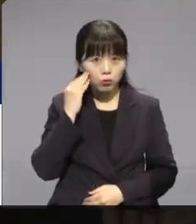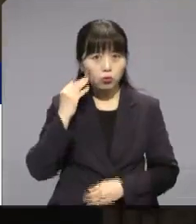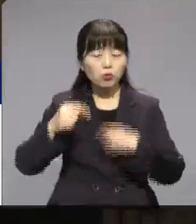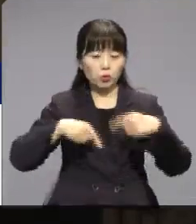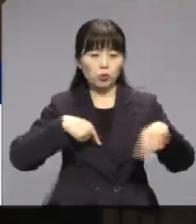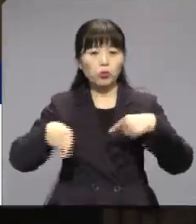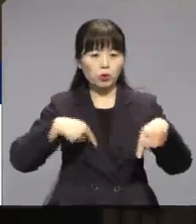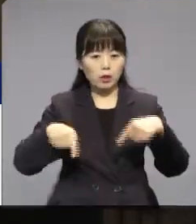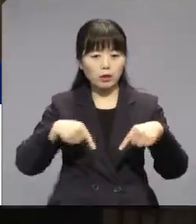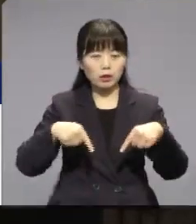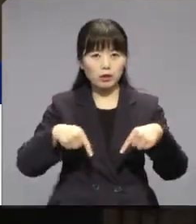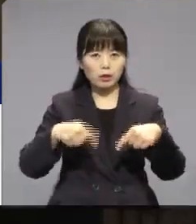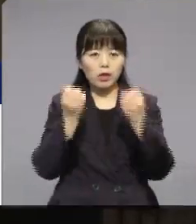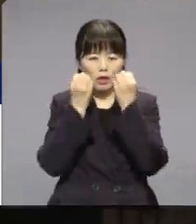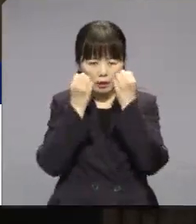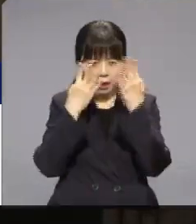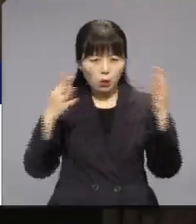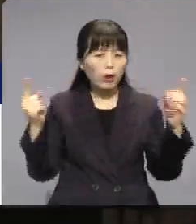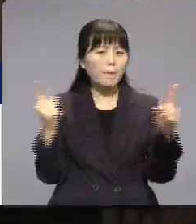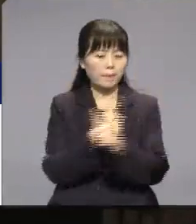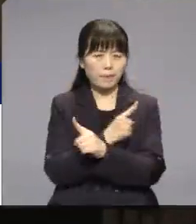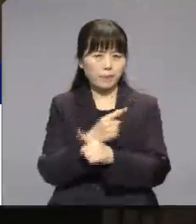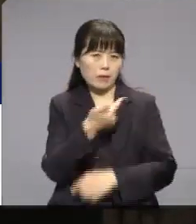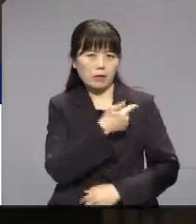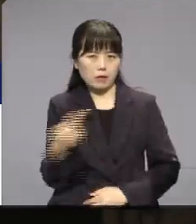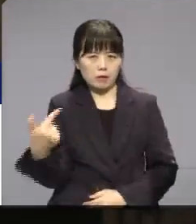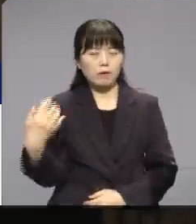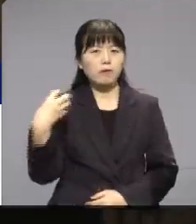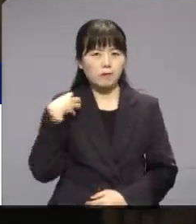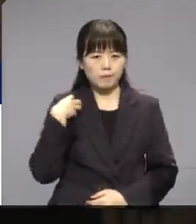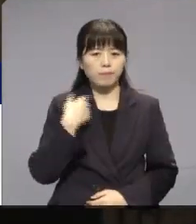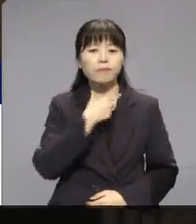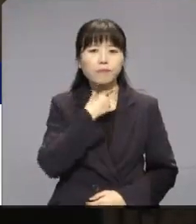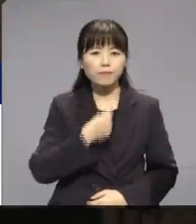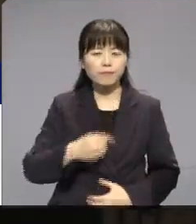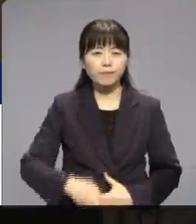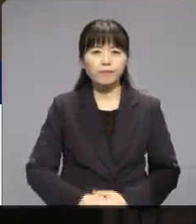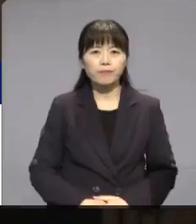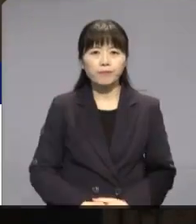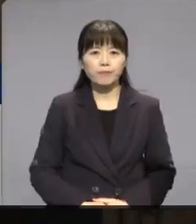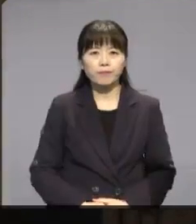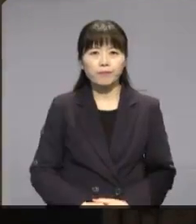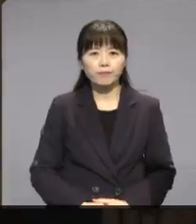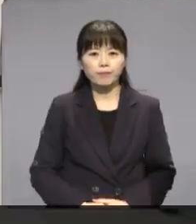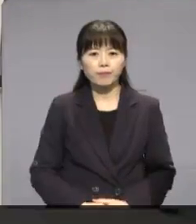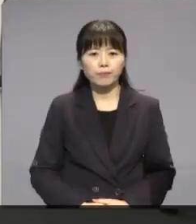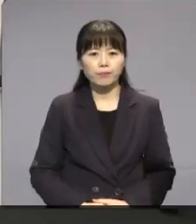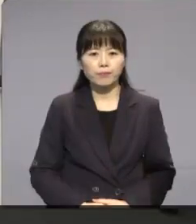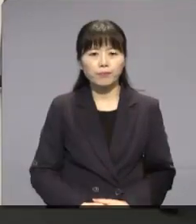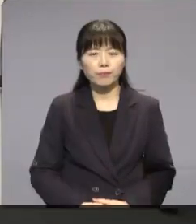승리해서 우리 한국 정치를 새롭게 바꾸는 데 큰 역할을 하고 싶습니다.